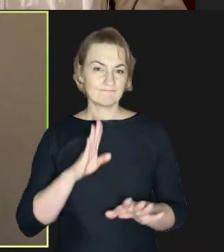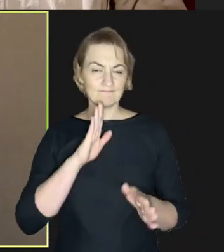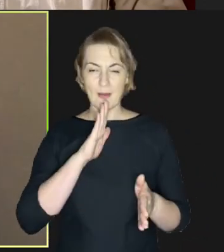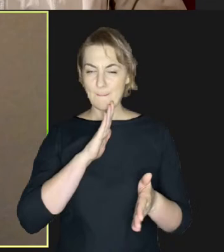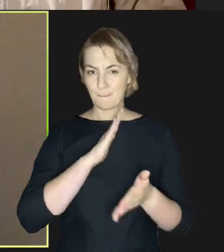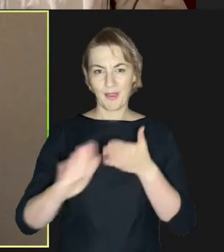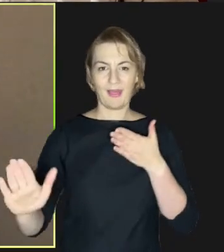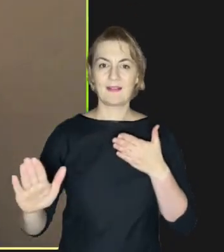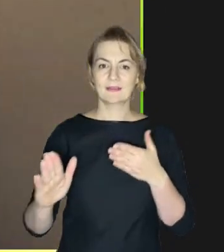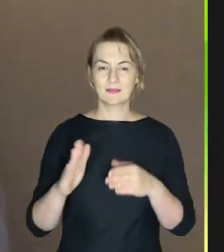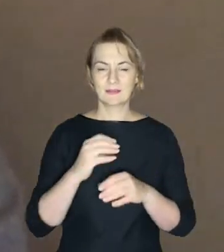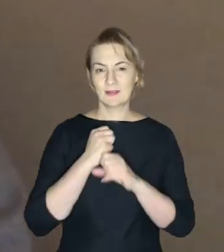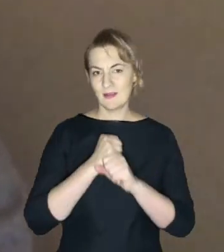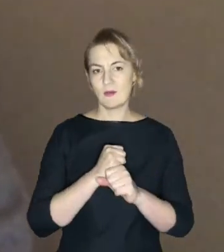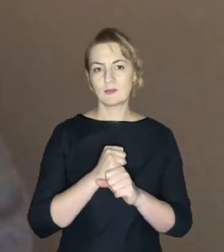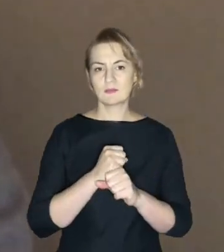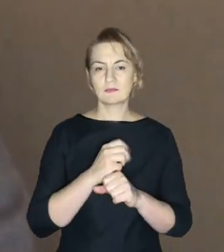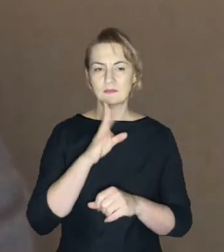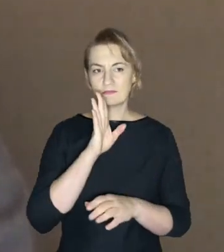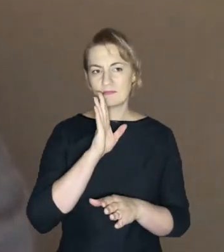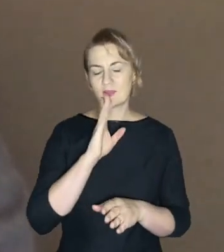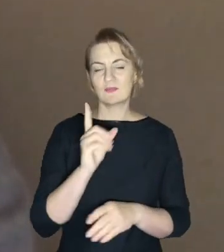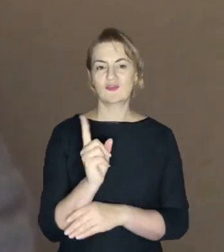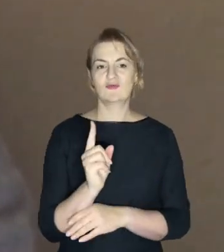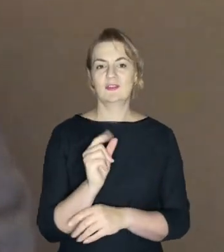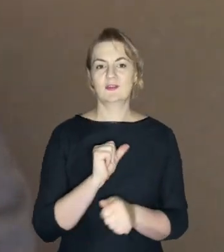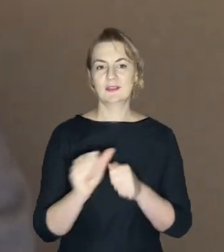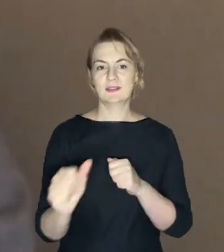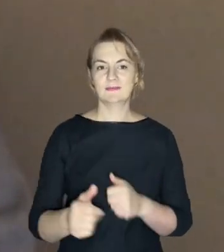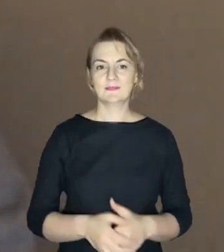abstynencji będzie, prawda, też taką świeczką, tak?